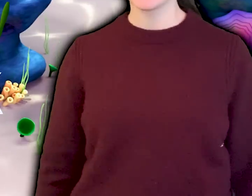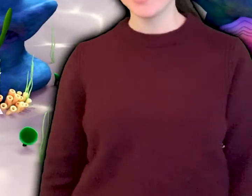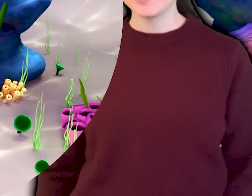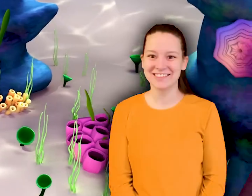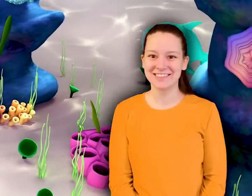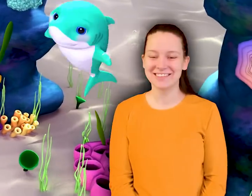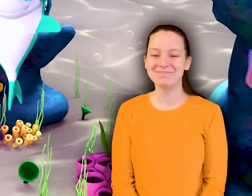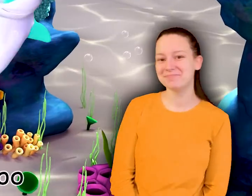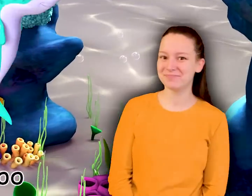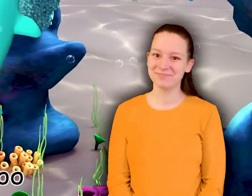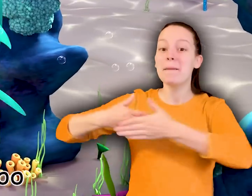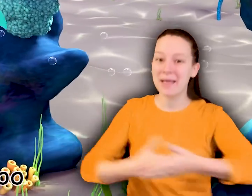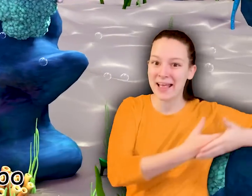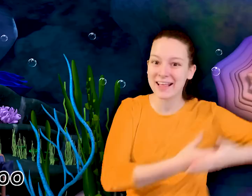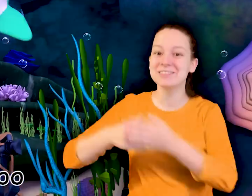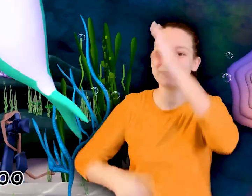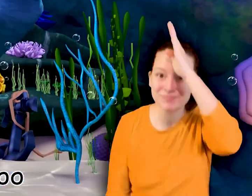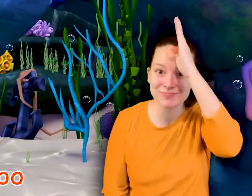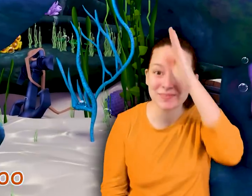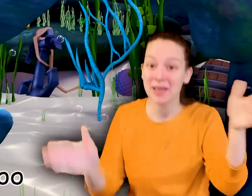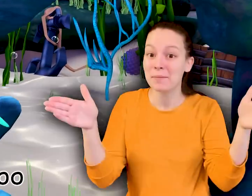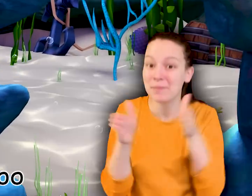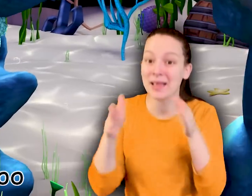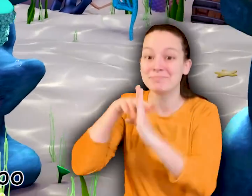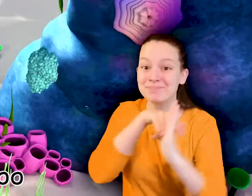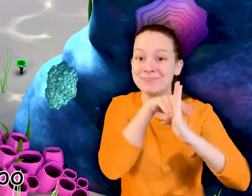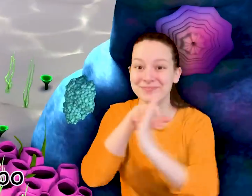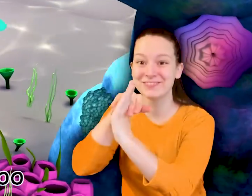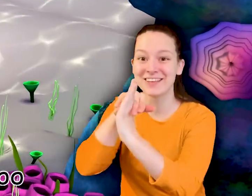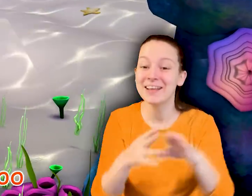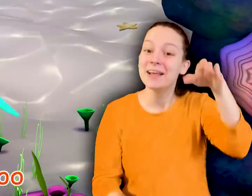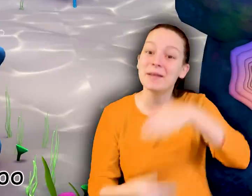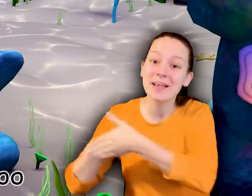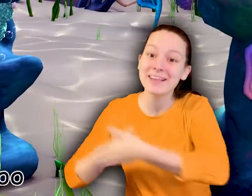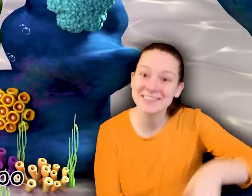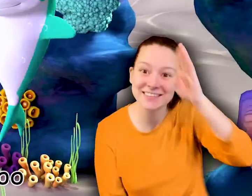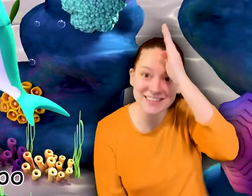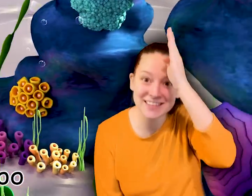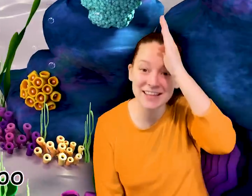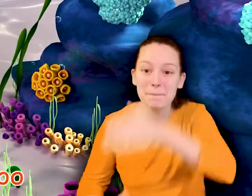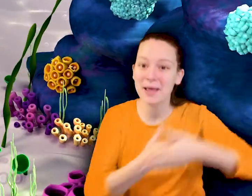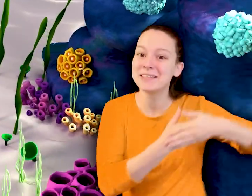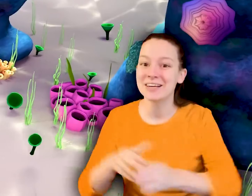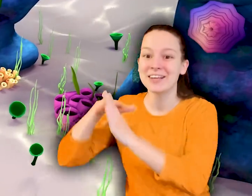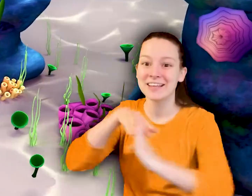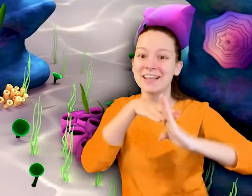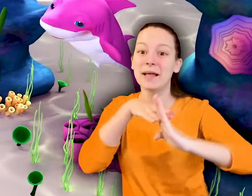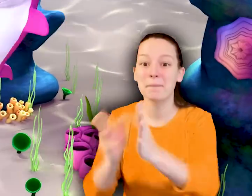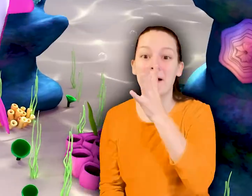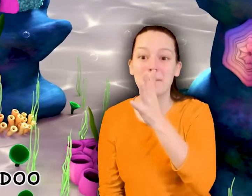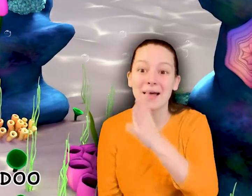shark baby shark doo do doo do doo doo baby shark doo doo doo doo doo doo baby shark doo doo doo do doo do baby